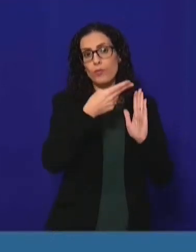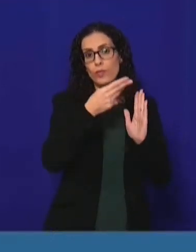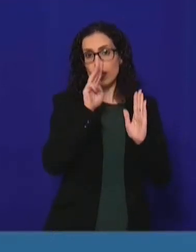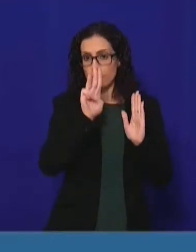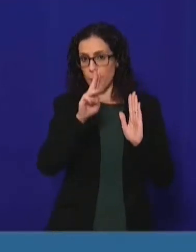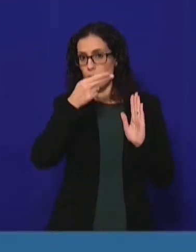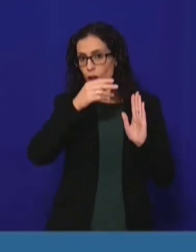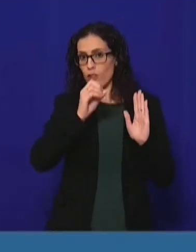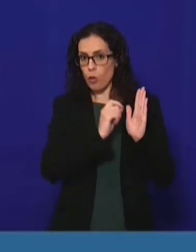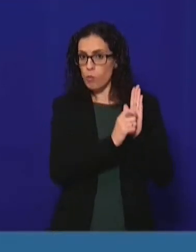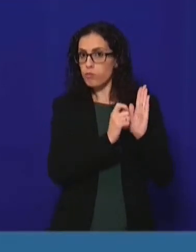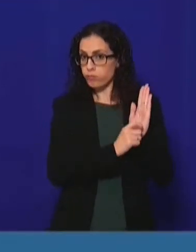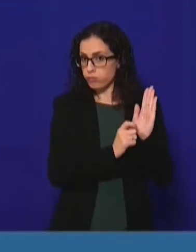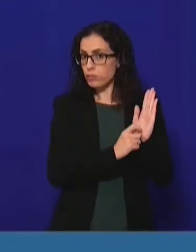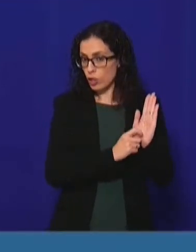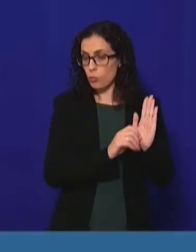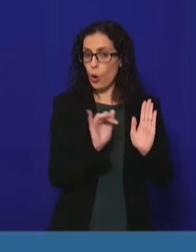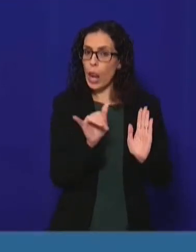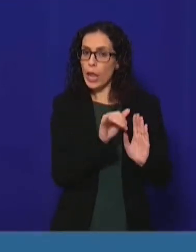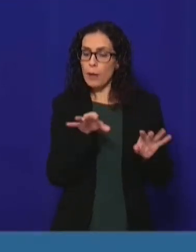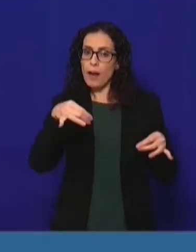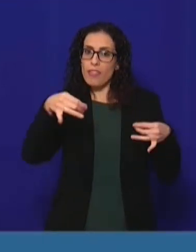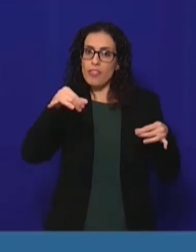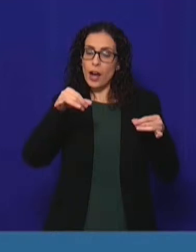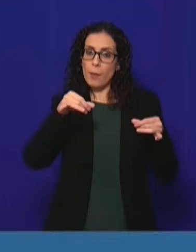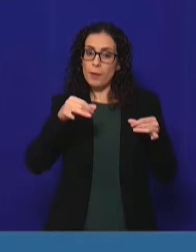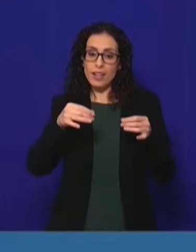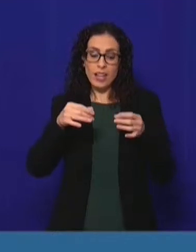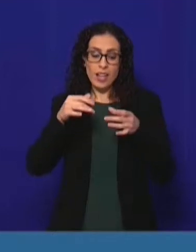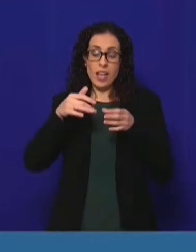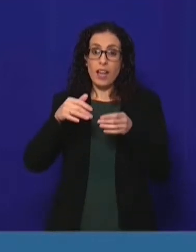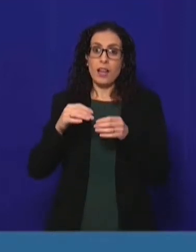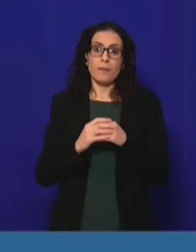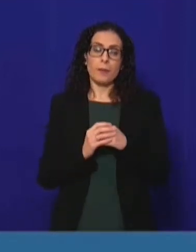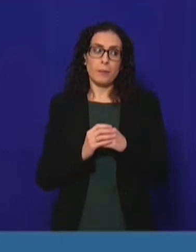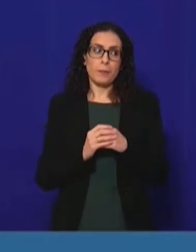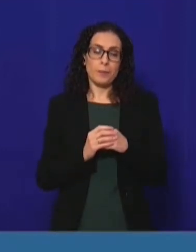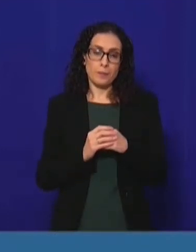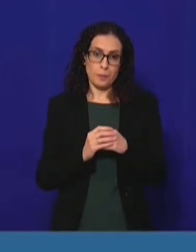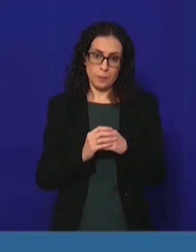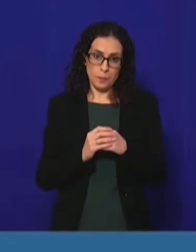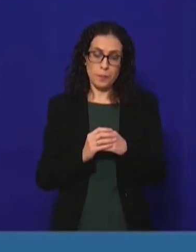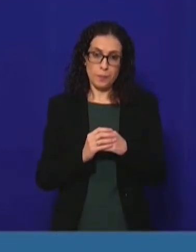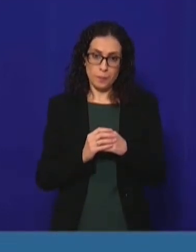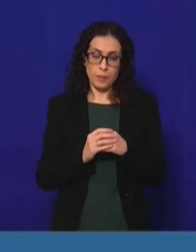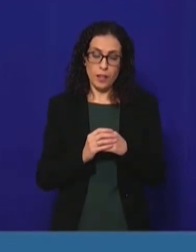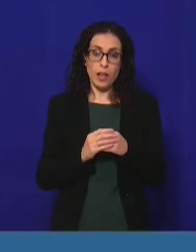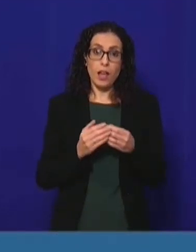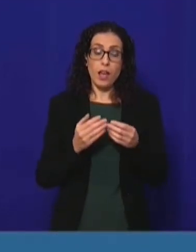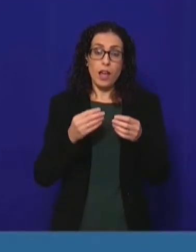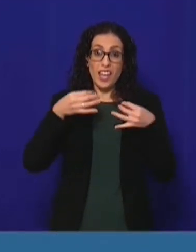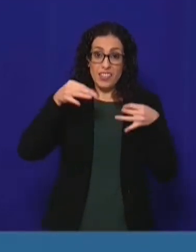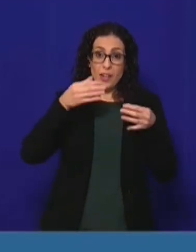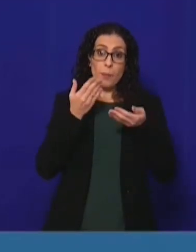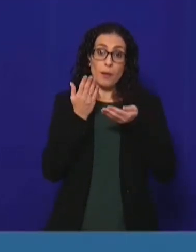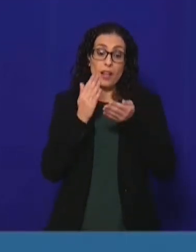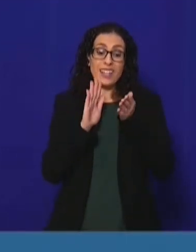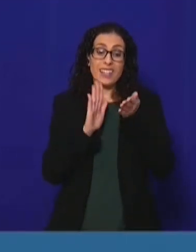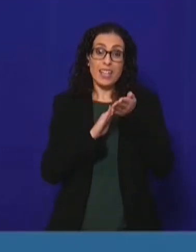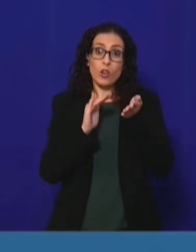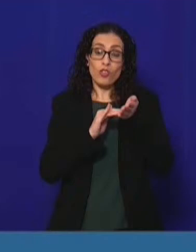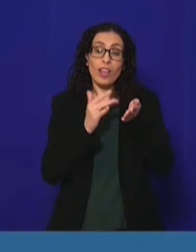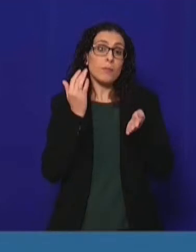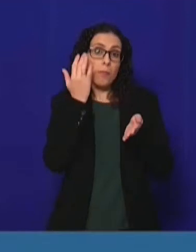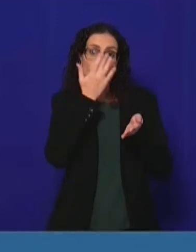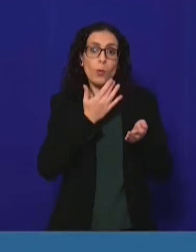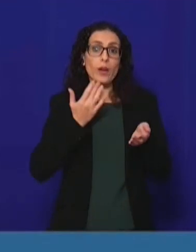Dinjija tas-Saħħa fejn infakkarkom li l-inner layer ġifri dak il-drab li ħajkun qiegħed imiss mal-wiċċ tal-persuna għandu